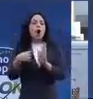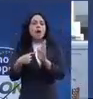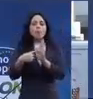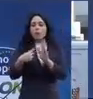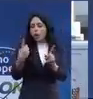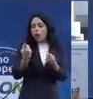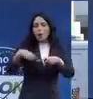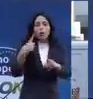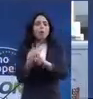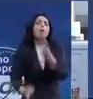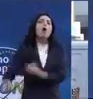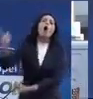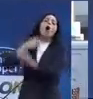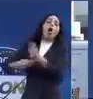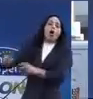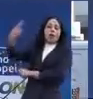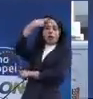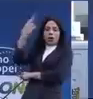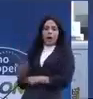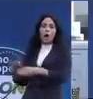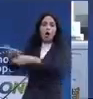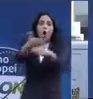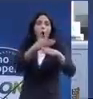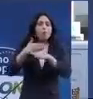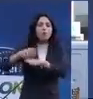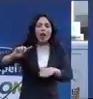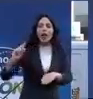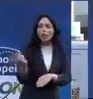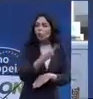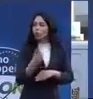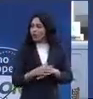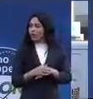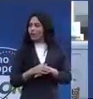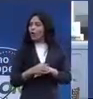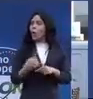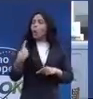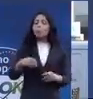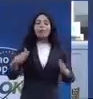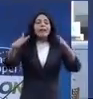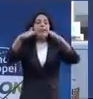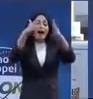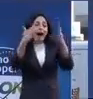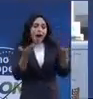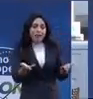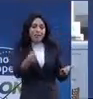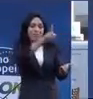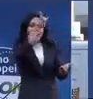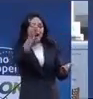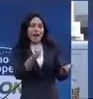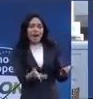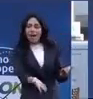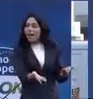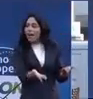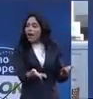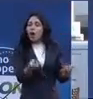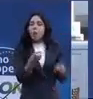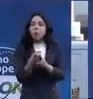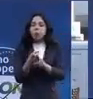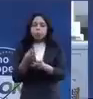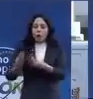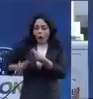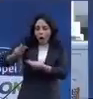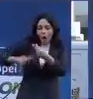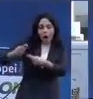richiamiamo e che è comune a tutti noi perché è la nostra Cas ed è frutto di una